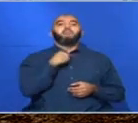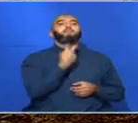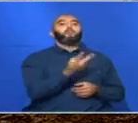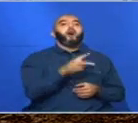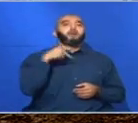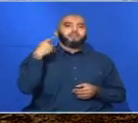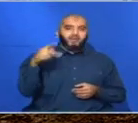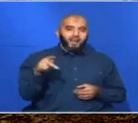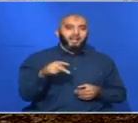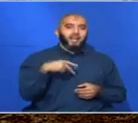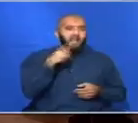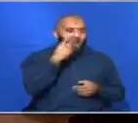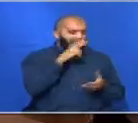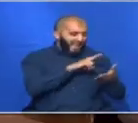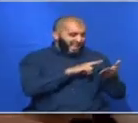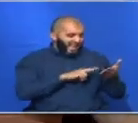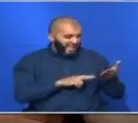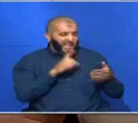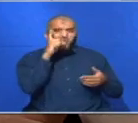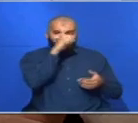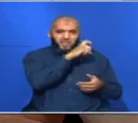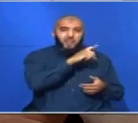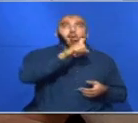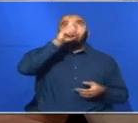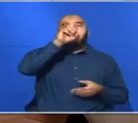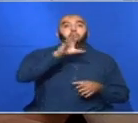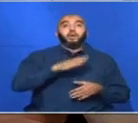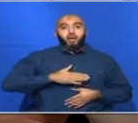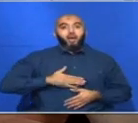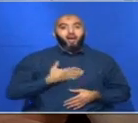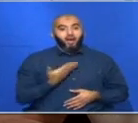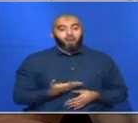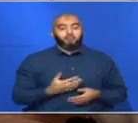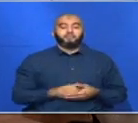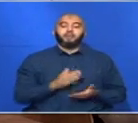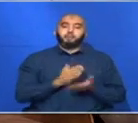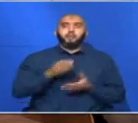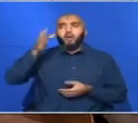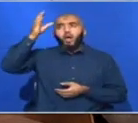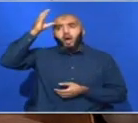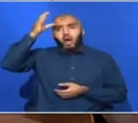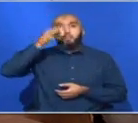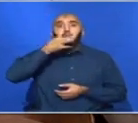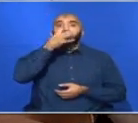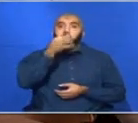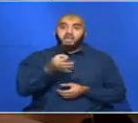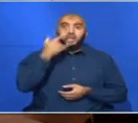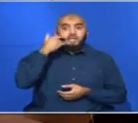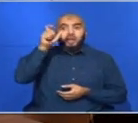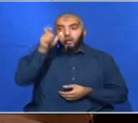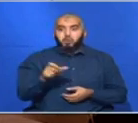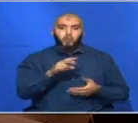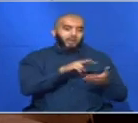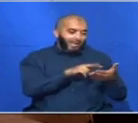بالقران الكريم في حد ذاتها طاعه لان العلماء يقولون متعبد بتلاوه اي